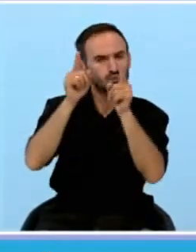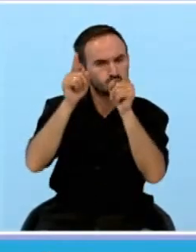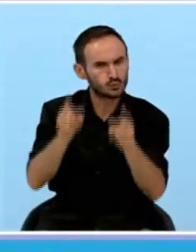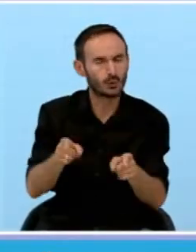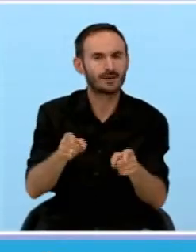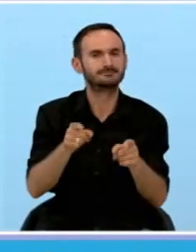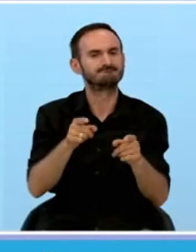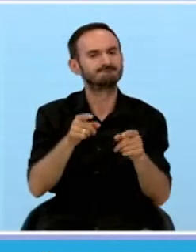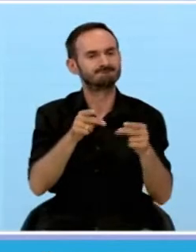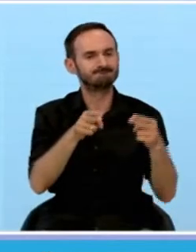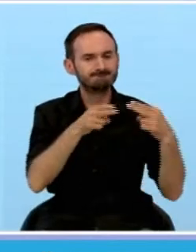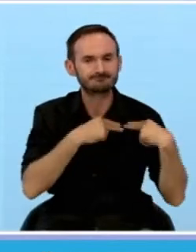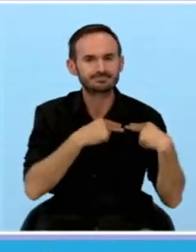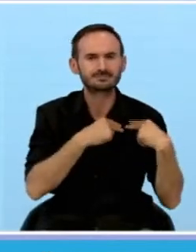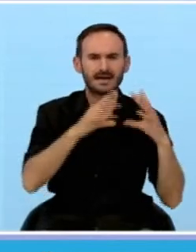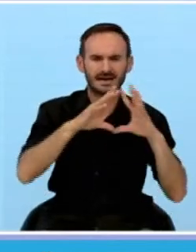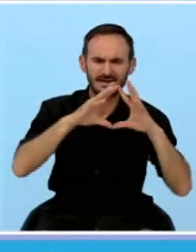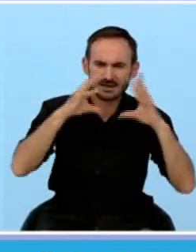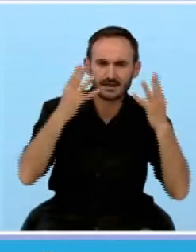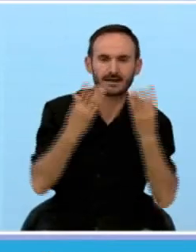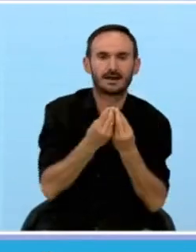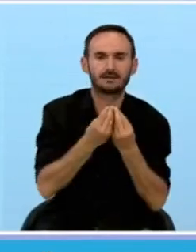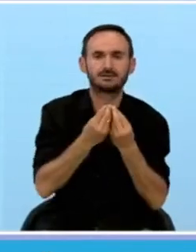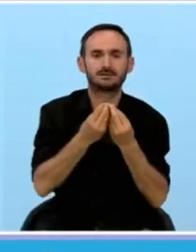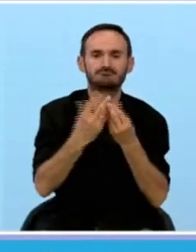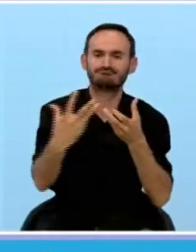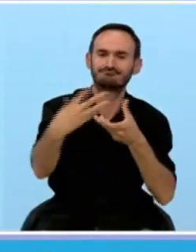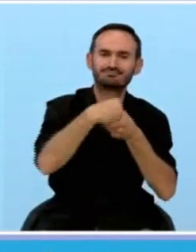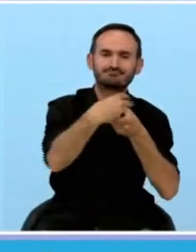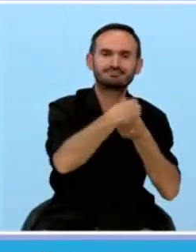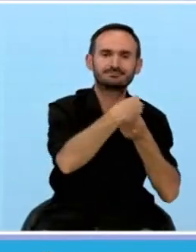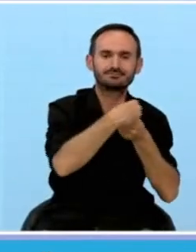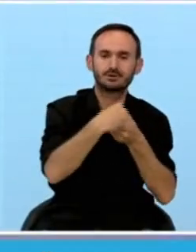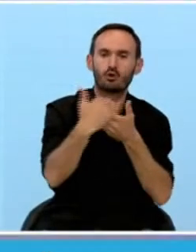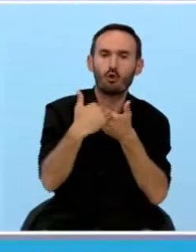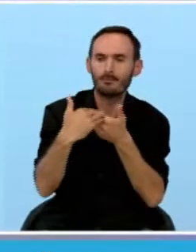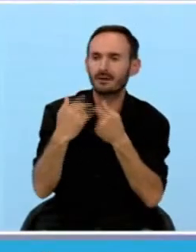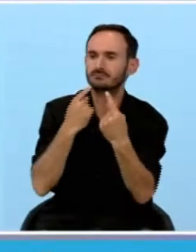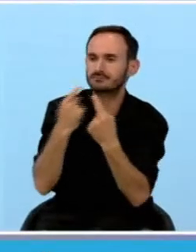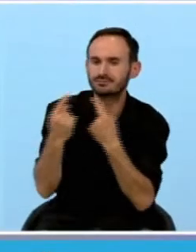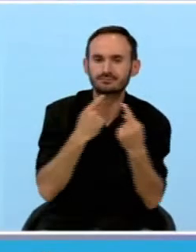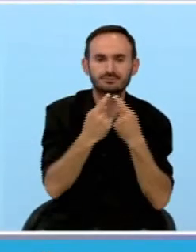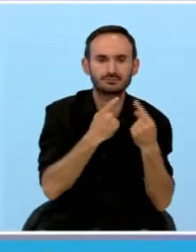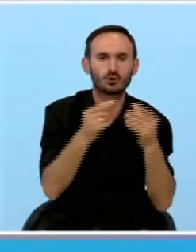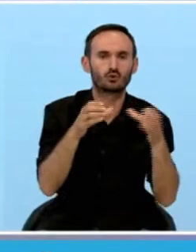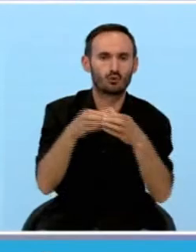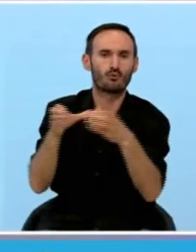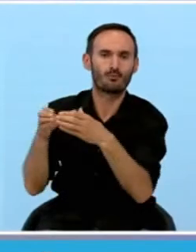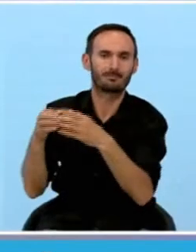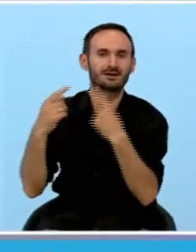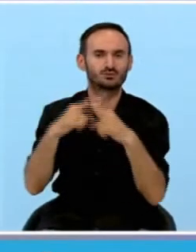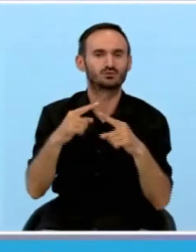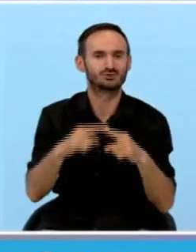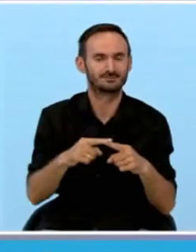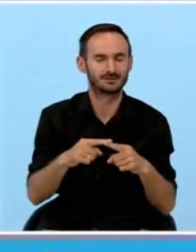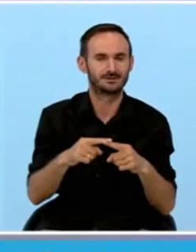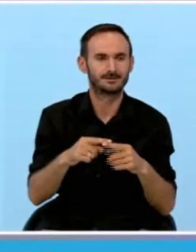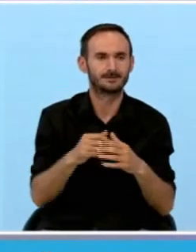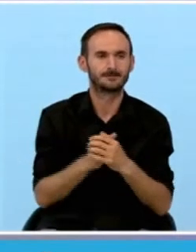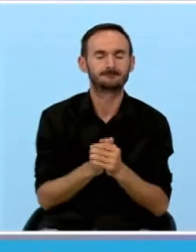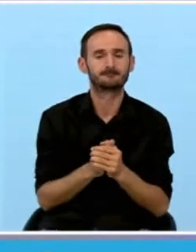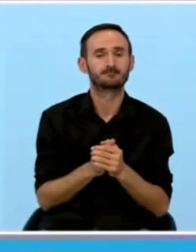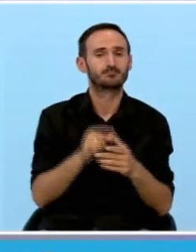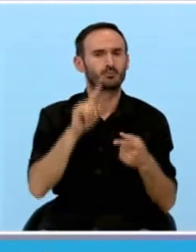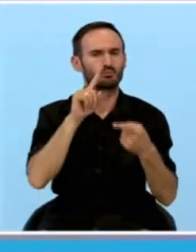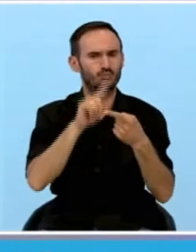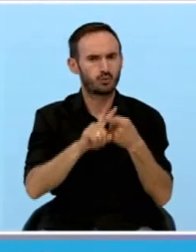me aftësi të kufizuar në gjdo nismë. Nënën tjetër ka muzgjeru edhe gama e të drejtave që kam imbullu me legislacion shtesë